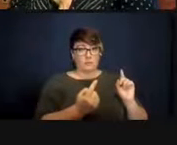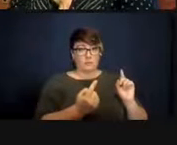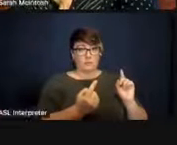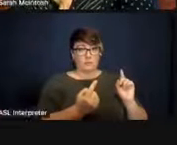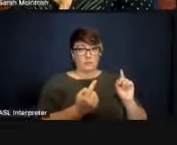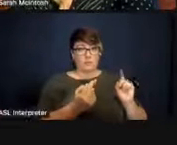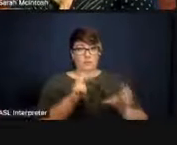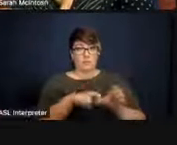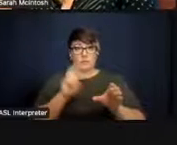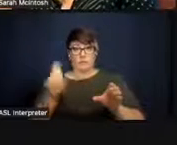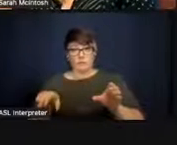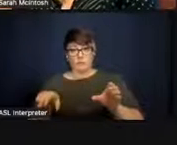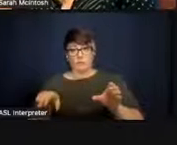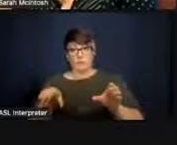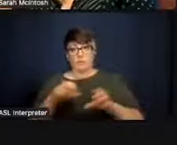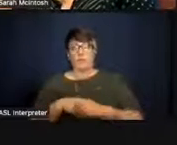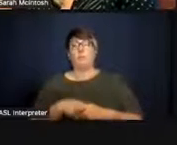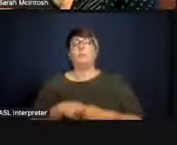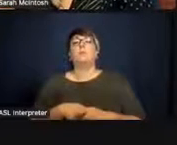هؤلاء من يمتنعون